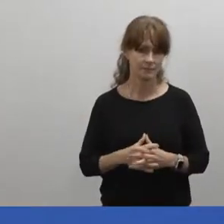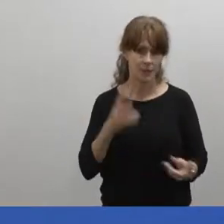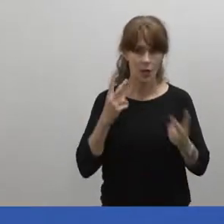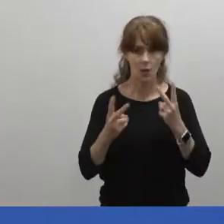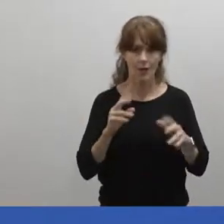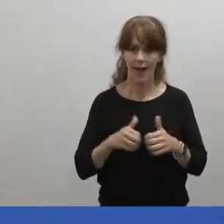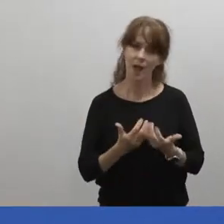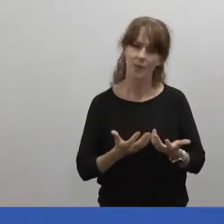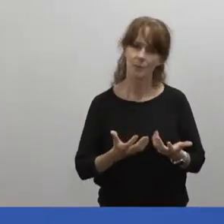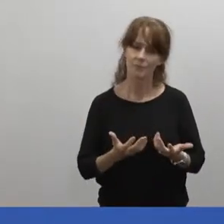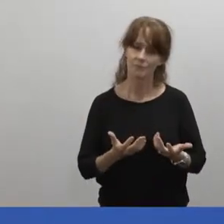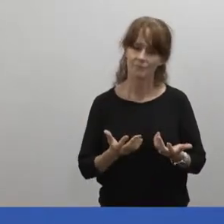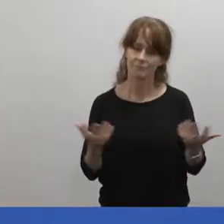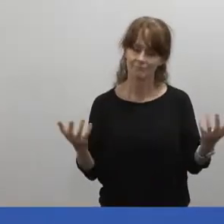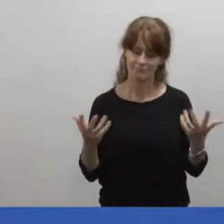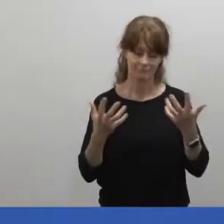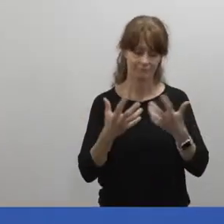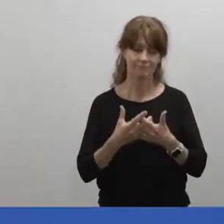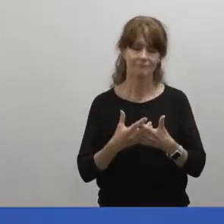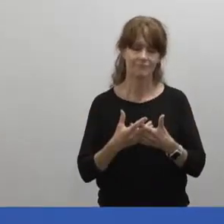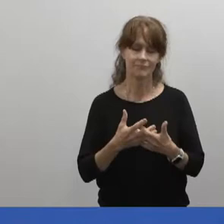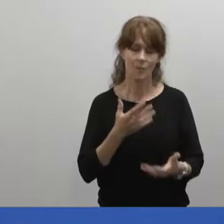quạt